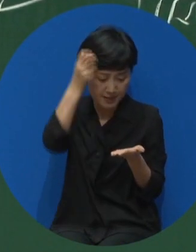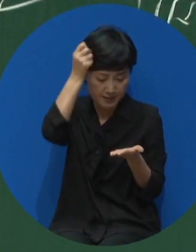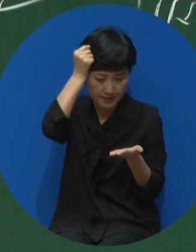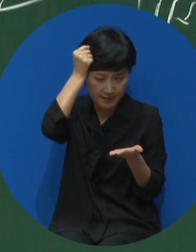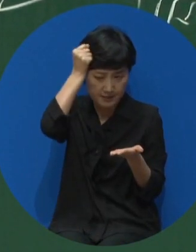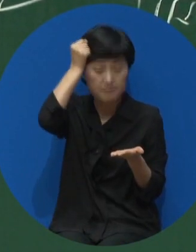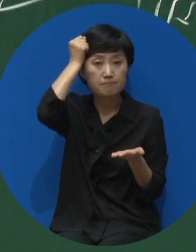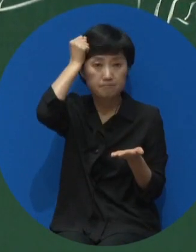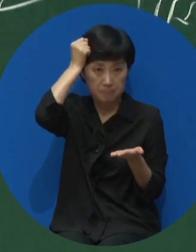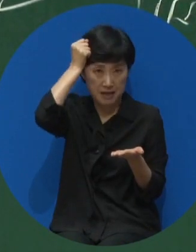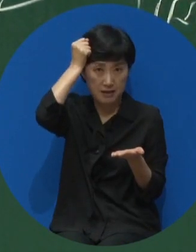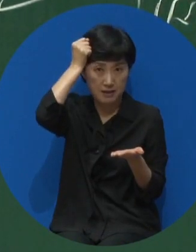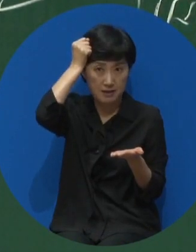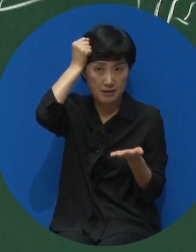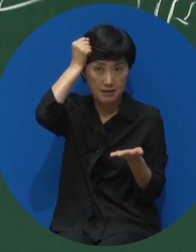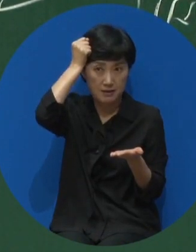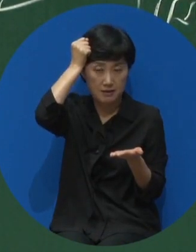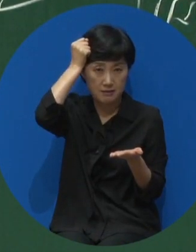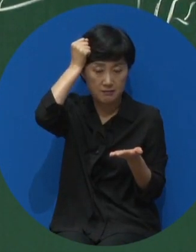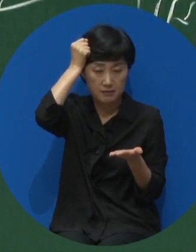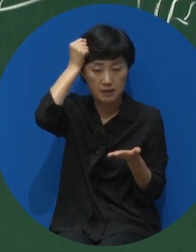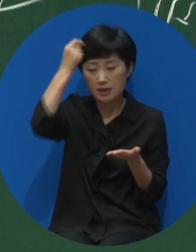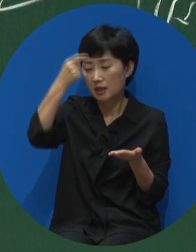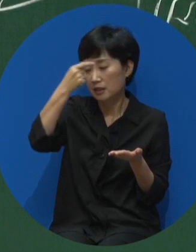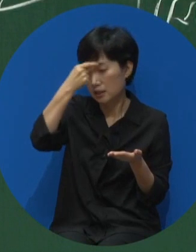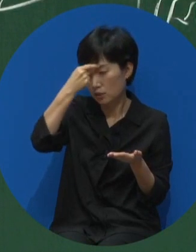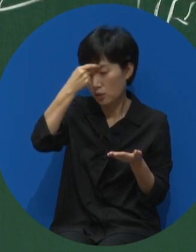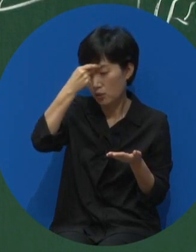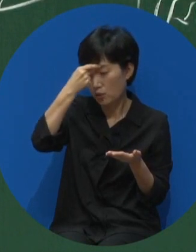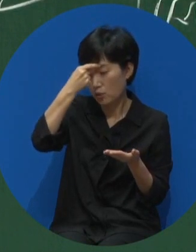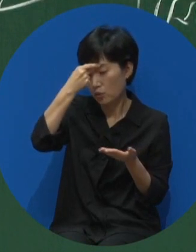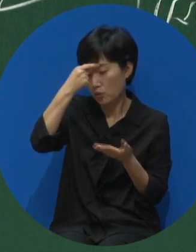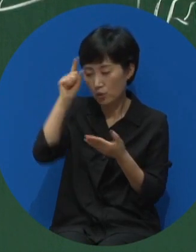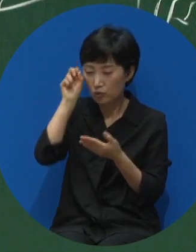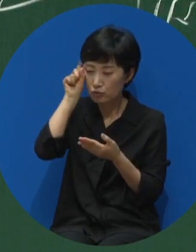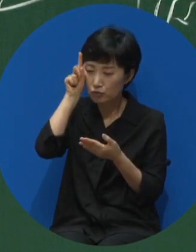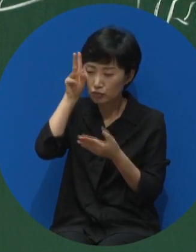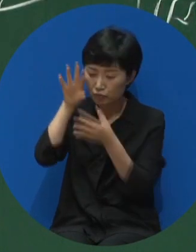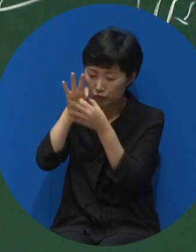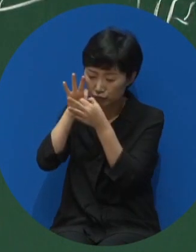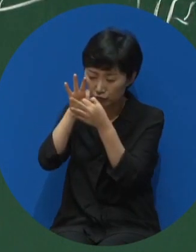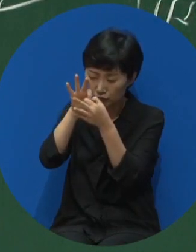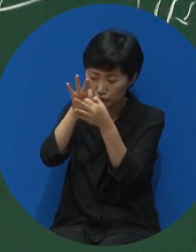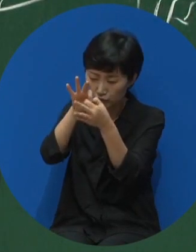날 여러분이 깜짝 놀라는 순간이 올 겁니다.